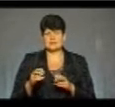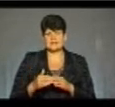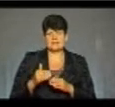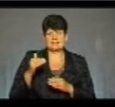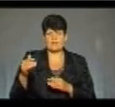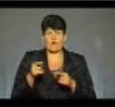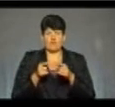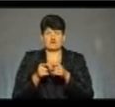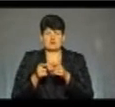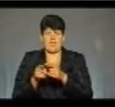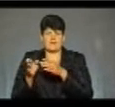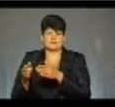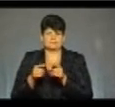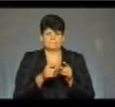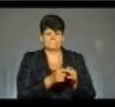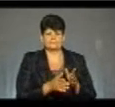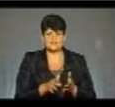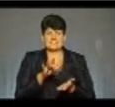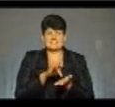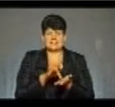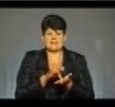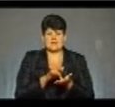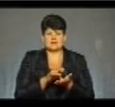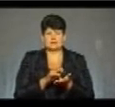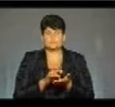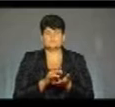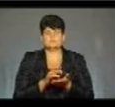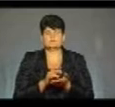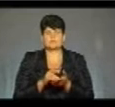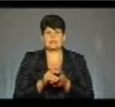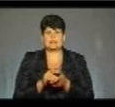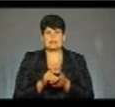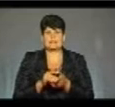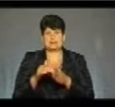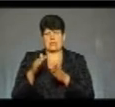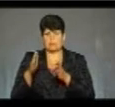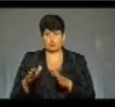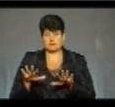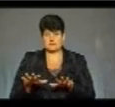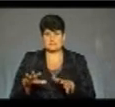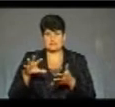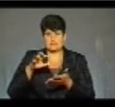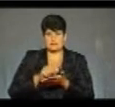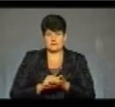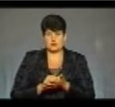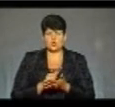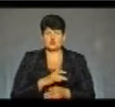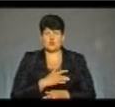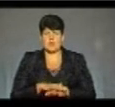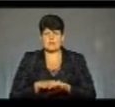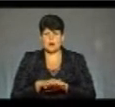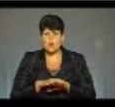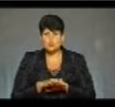в кутах, скажімо. Центрально і біля трибуни місце зайняли представники «Слуги народу»